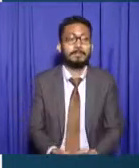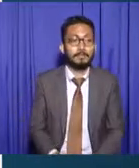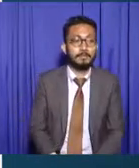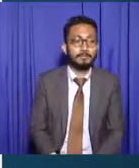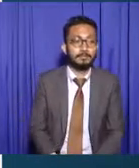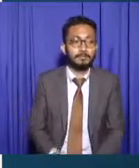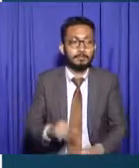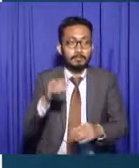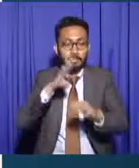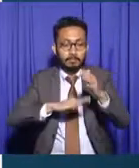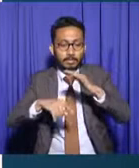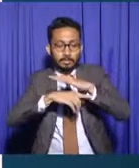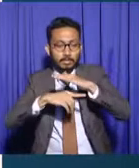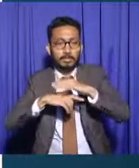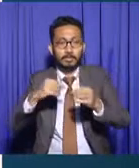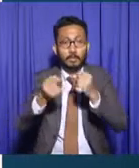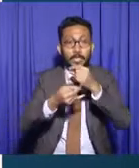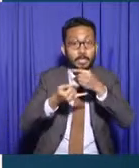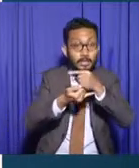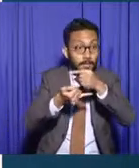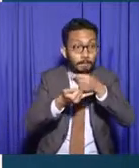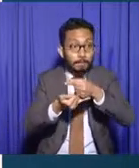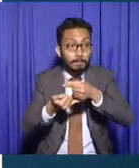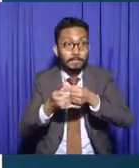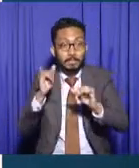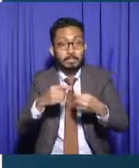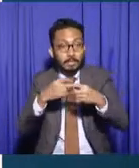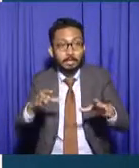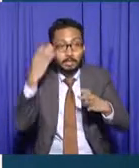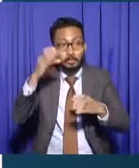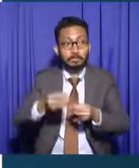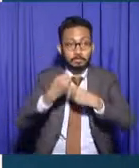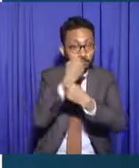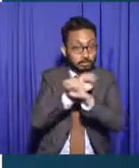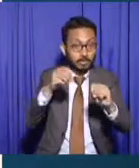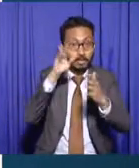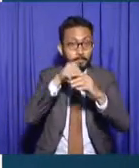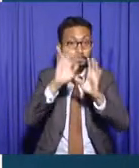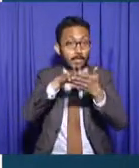genotip yang telah cek sediakan dalam jadwal ini